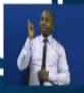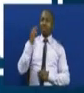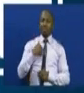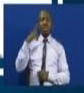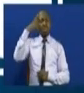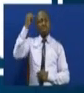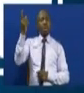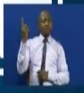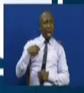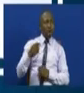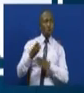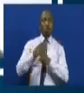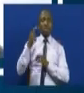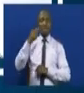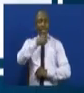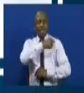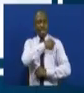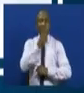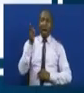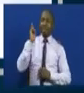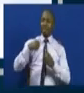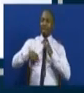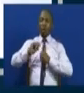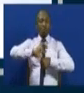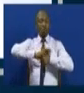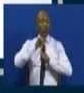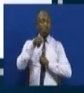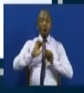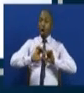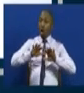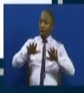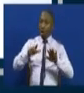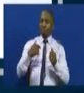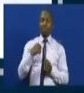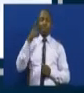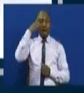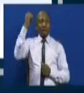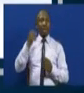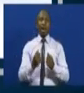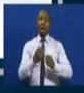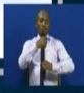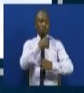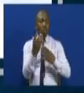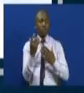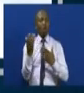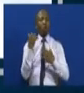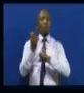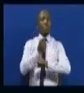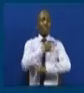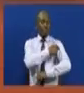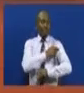asili hata kwenye hili gonjwa la corona, naamini kwamba pengine matibabu yanaweza kupatikana kupitia tiba hizi za asili.